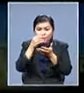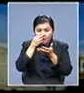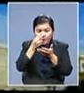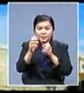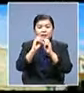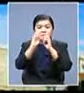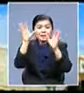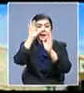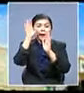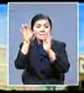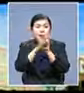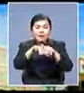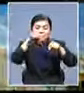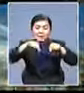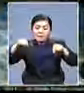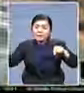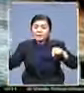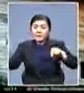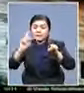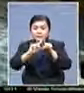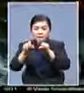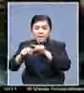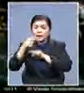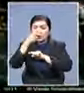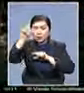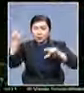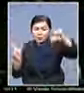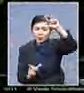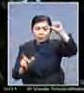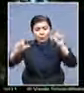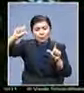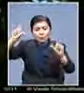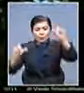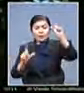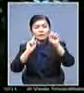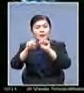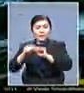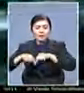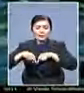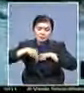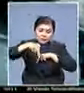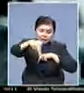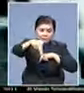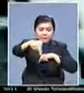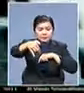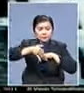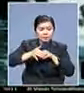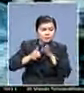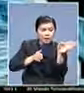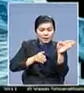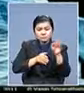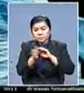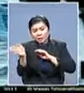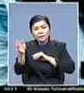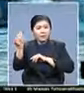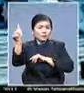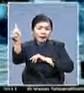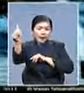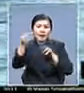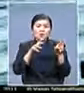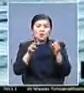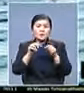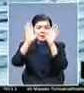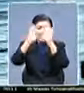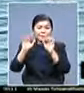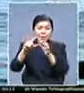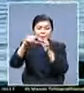แสดงภาพของสถานที่นั้นๆให้เราได้หมุนดูบริเวณโดยรอบเดินหน้าถอยหลังเลี้ยวซ้ายเลี้ยวขวาได้ด้วยการกดลูกศร